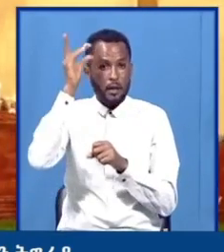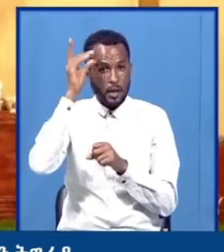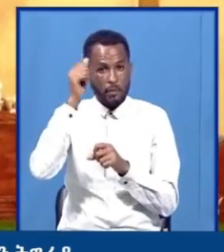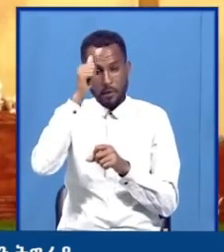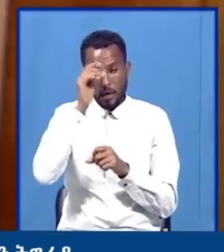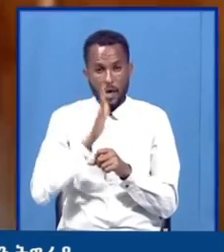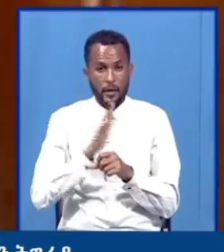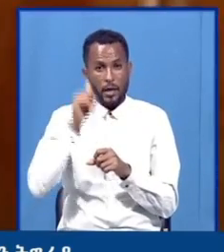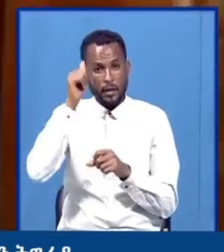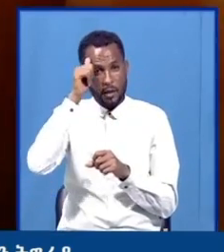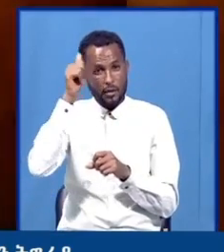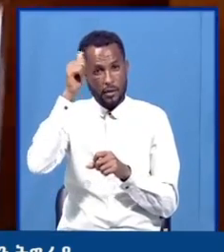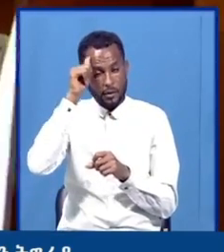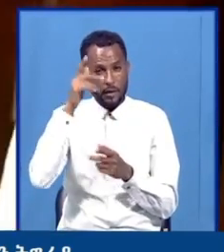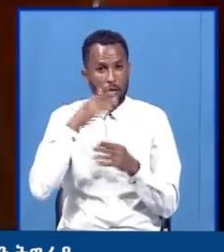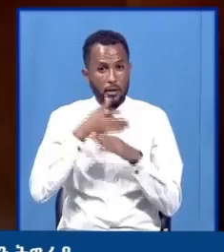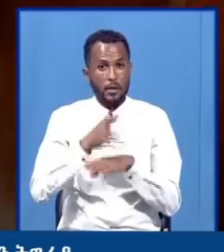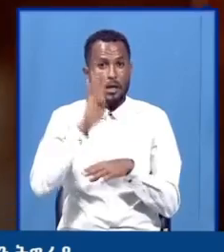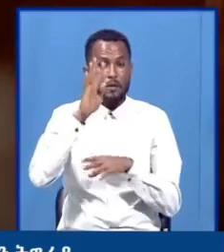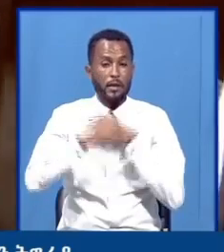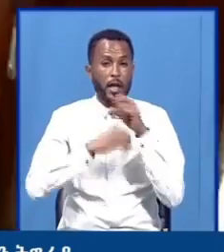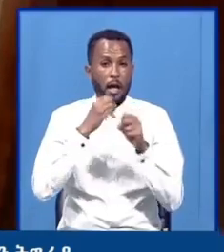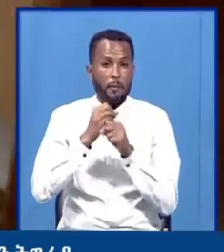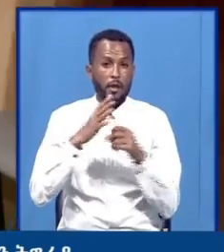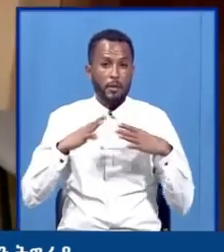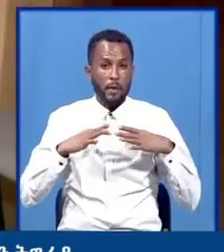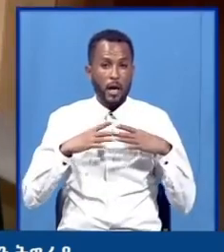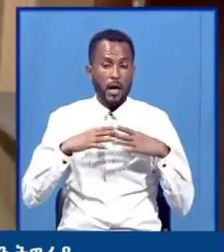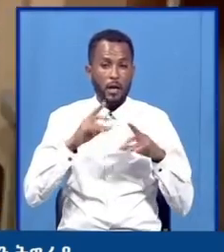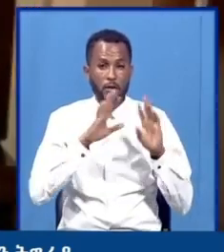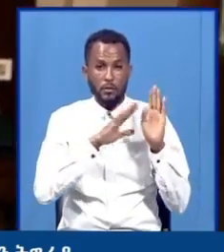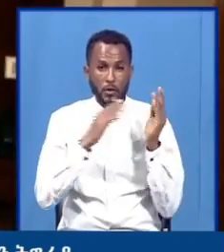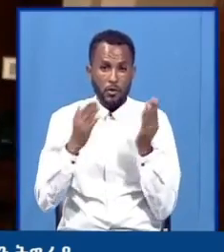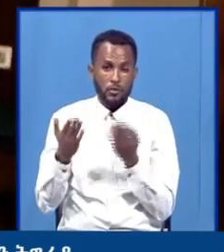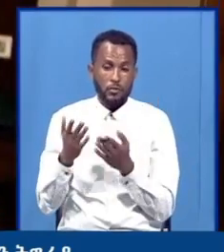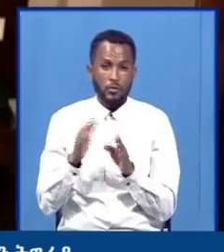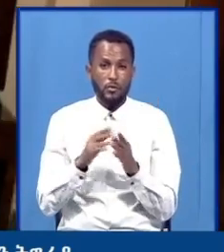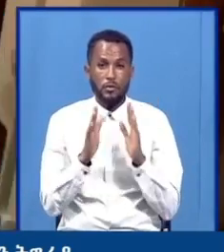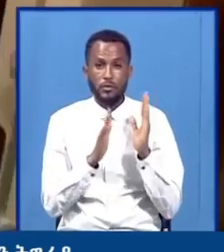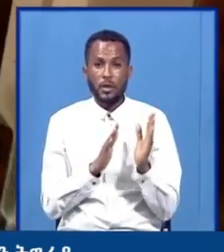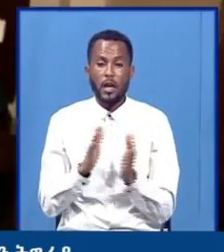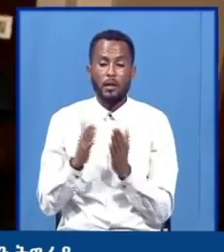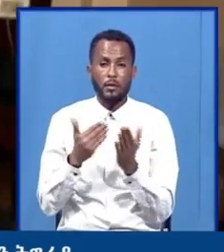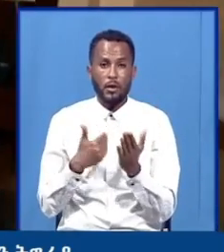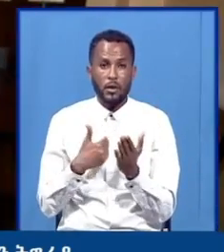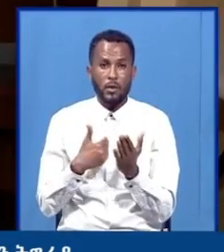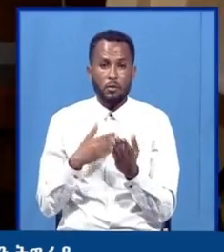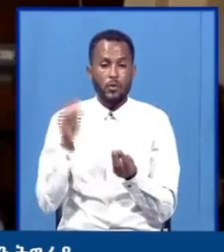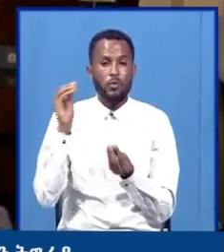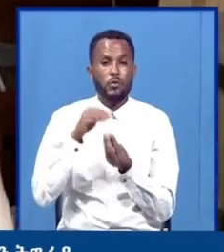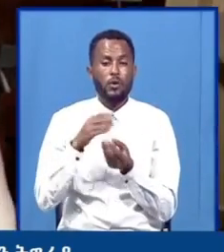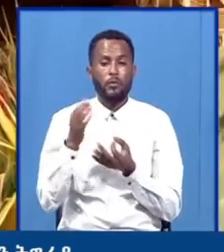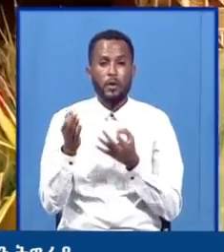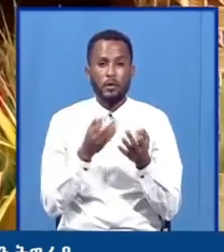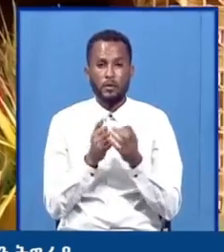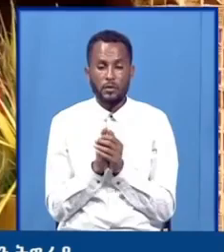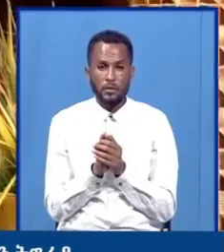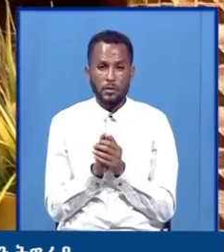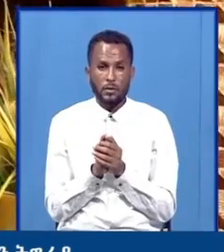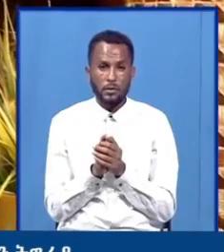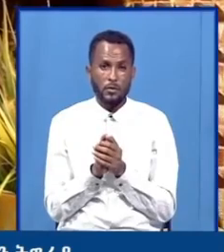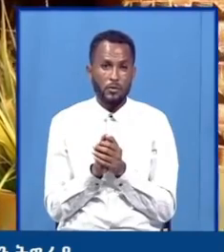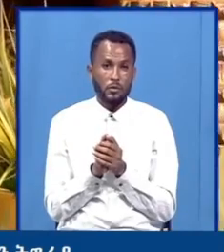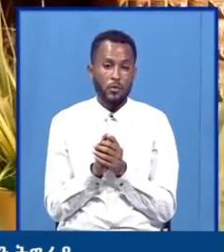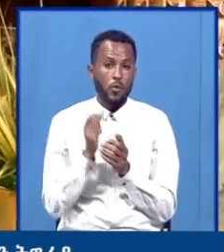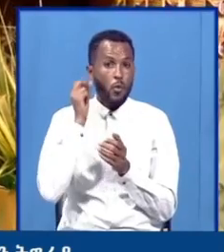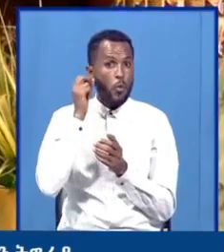اتاخلت تكا دحري 4 عامت بعلا شندان مخبار زموتو اغايش نمت انغار تداليم كمزلوون وسيقم حبيرم ورقما بعلنا